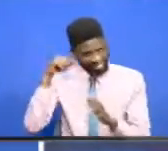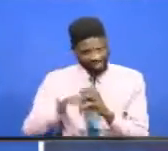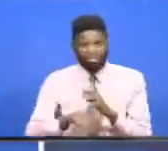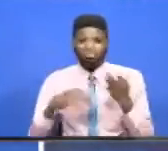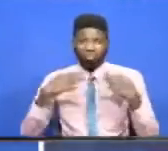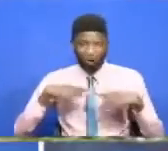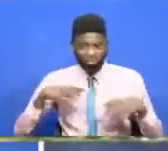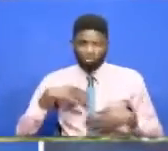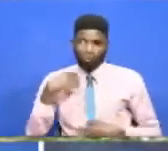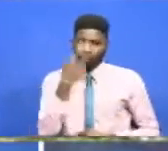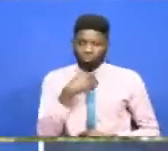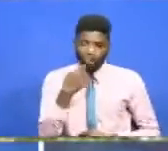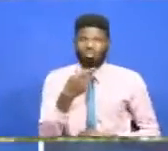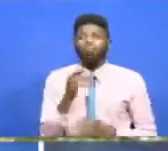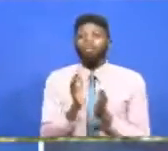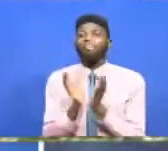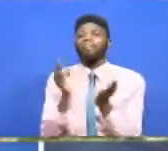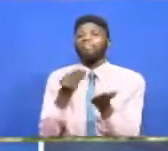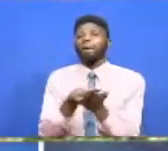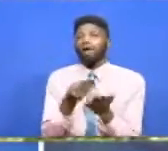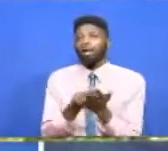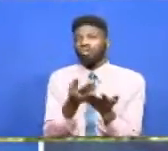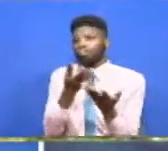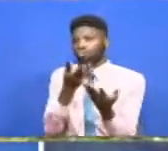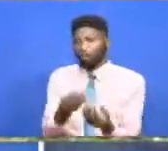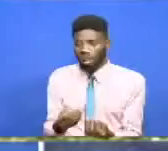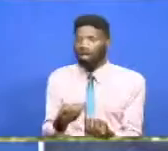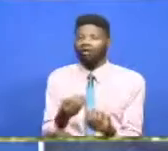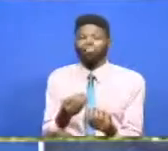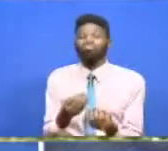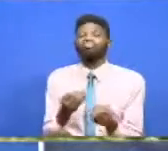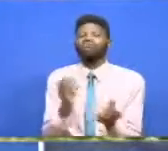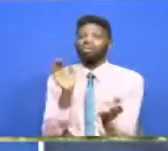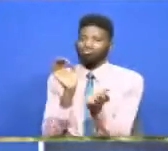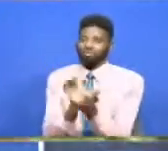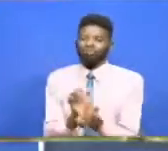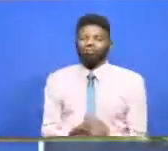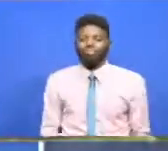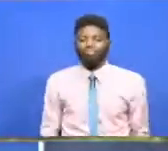waliopora fedha za umma. Nikiripotia Darubini Wikendi, naitwa Gladys Mongai.